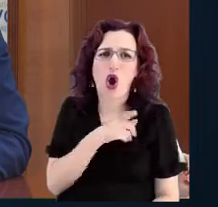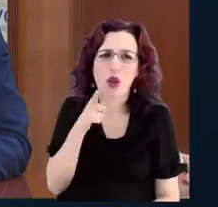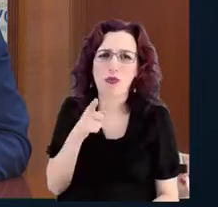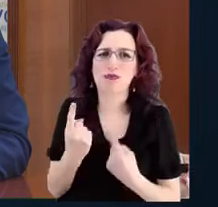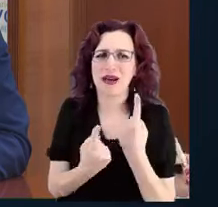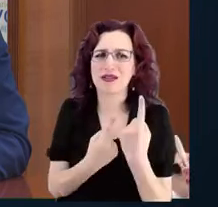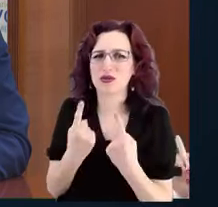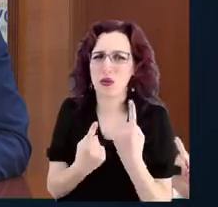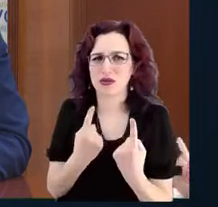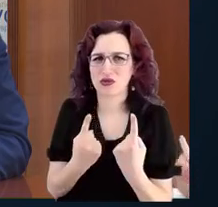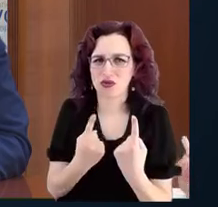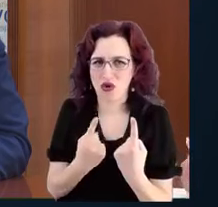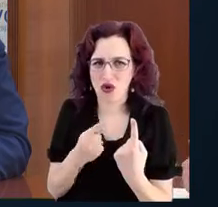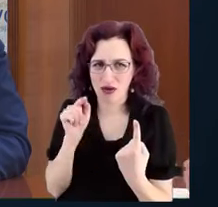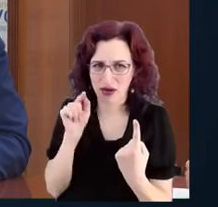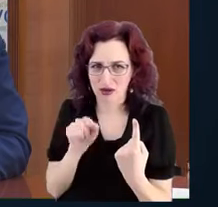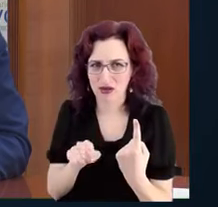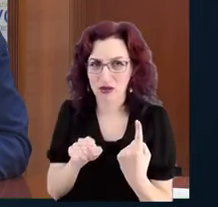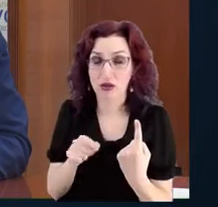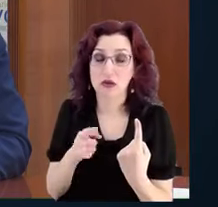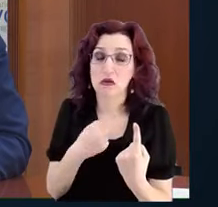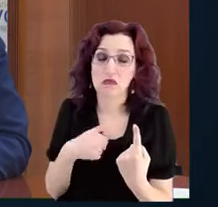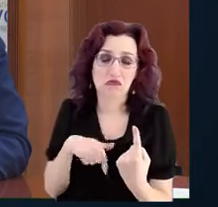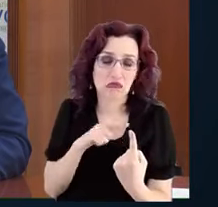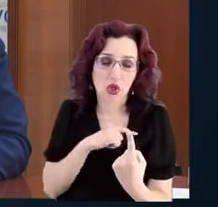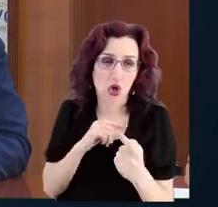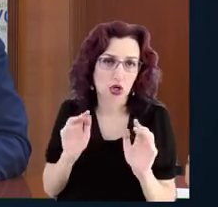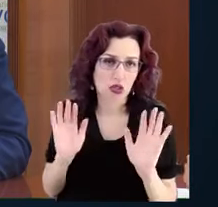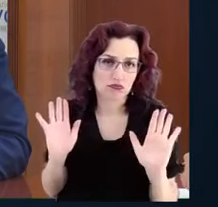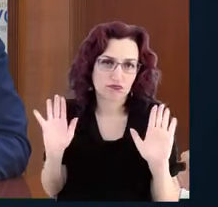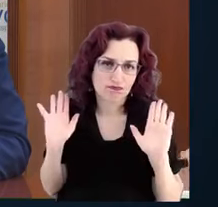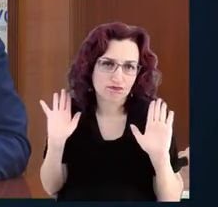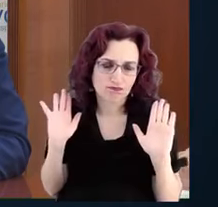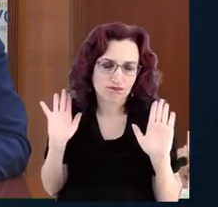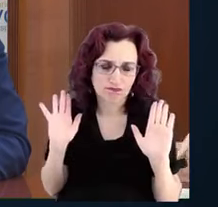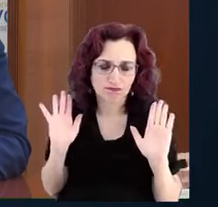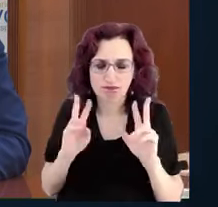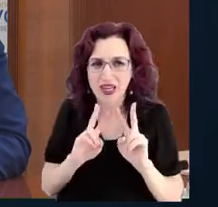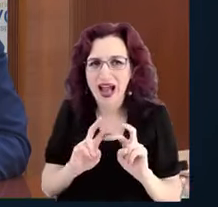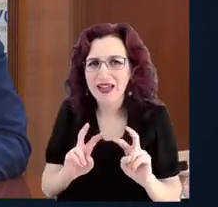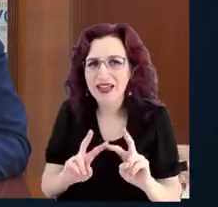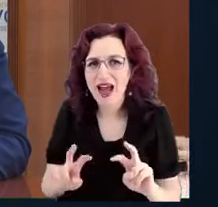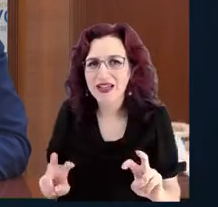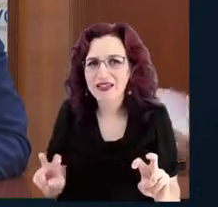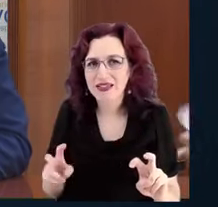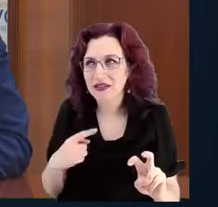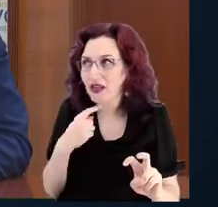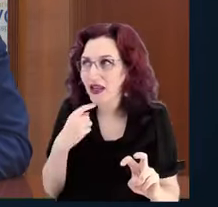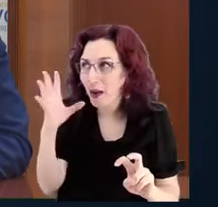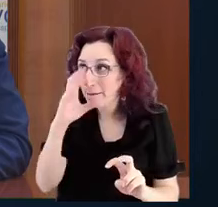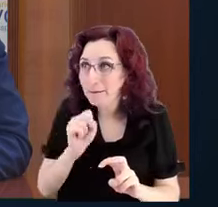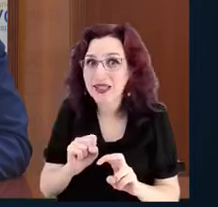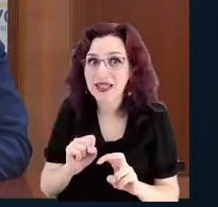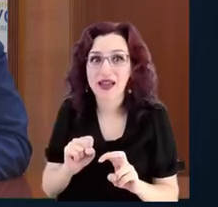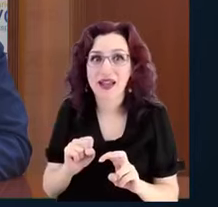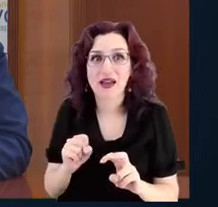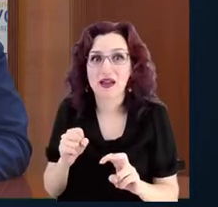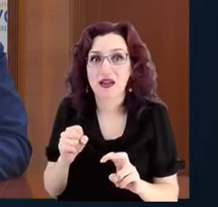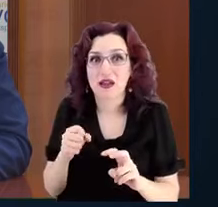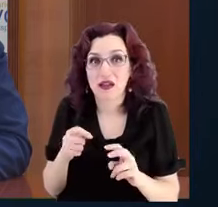è nostro compito ne abbiamo secondo me gli strumenti per analizzare questo tipo di fenomeno dinamiche tra l'altro l'ente bilaterale